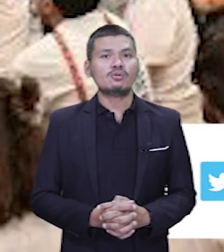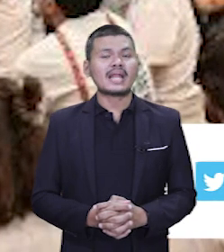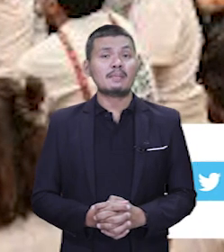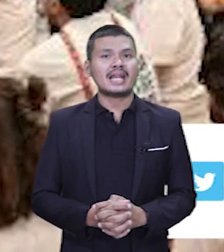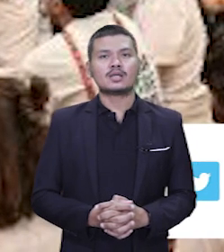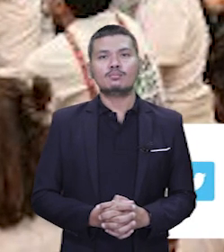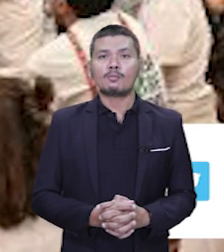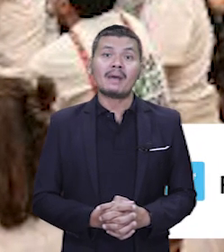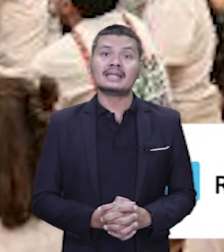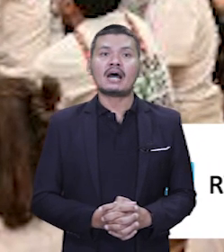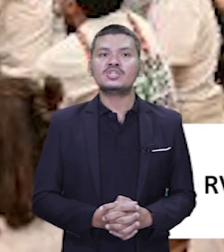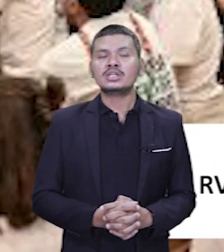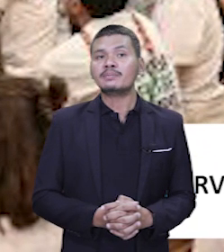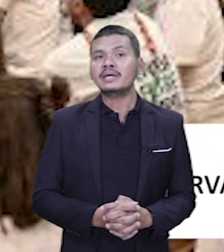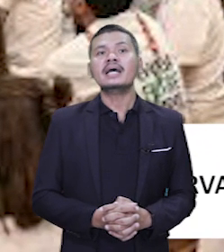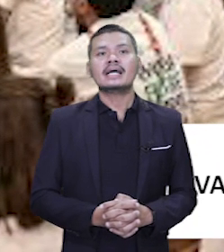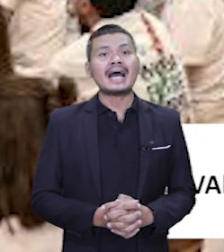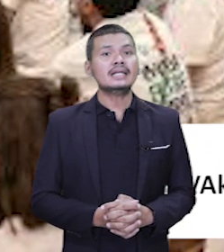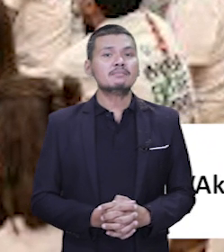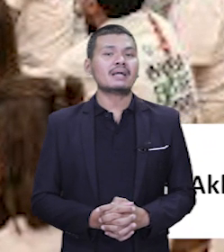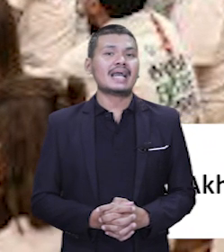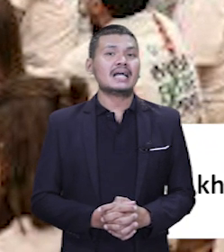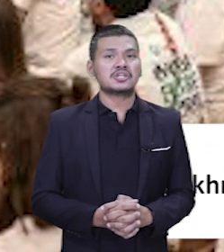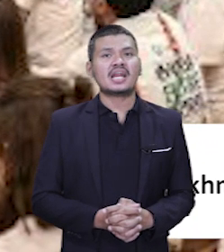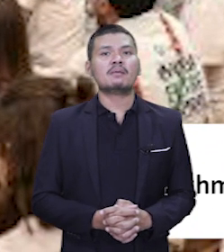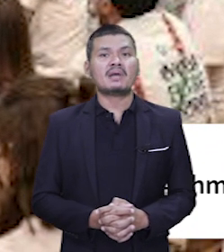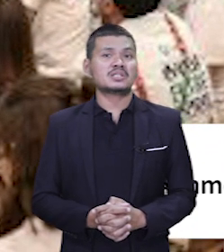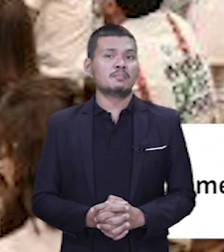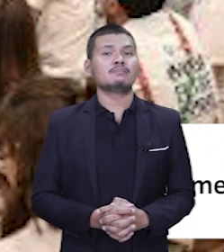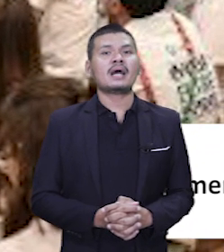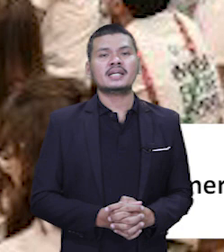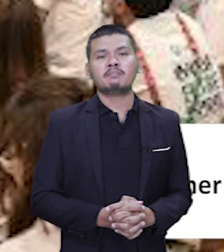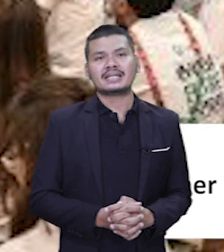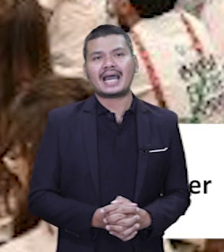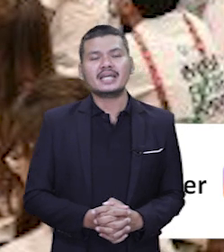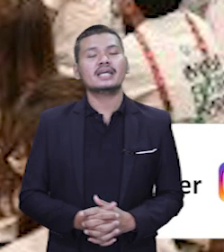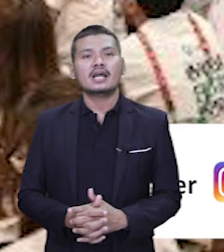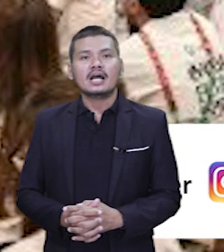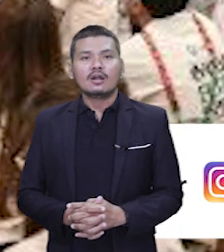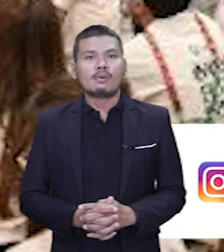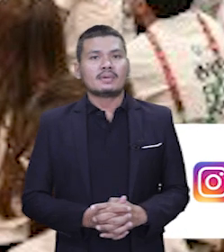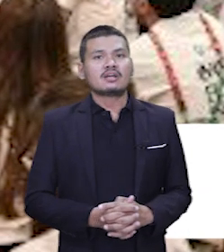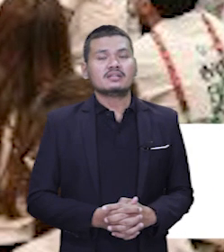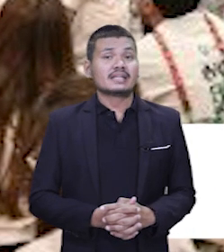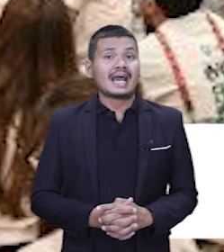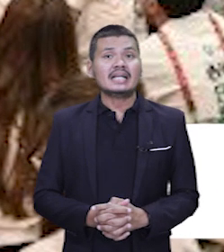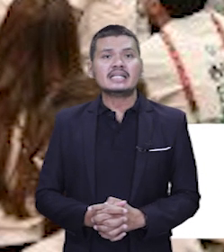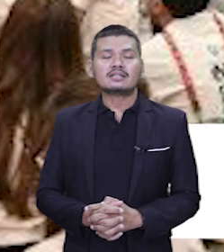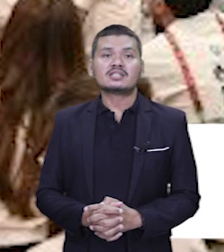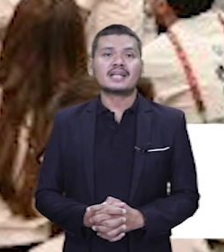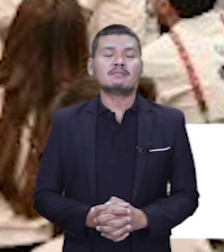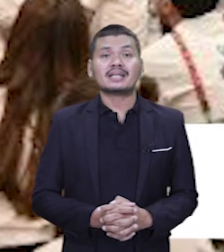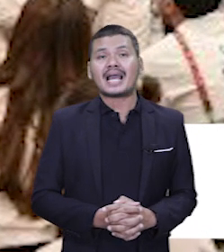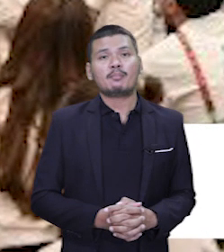បស់មនុស្សដែលមិនអាចគ្រប់គ្រងបានហើយយើងធ្វើការលើបញ្ហាជាច្រើនដើម្បីសម្រេចបាននៅបញ្ហានេះលោកបានបន្តទៀតថា